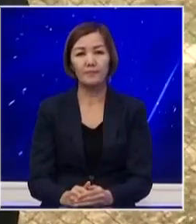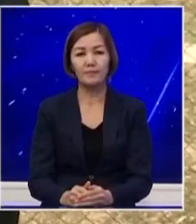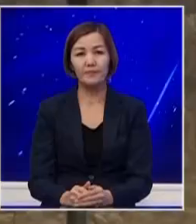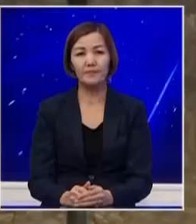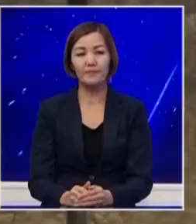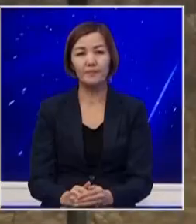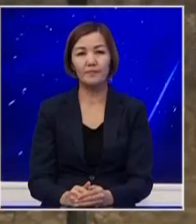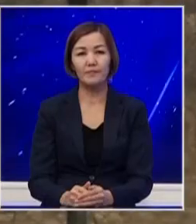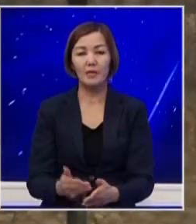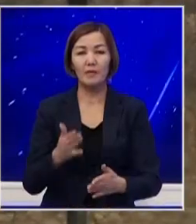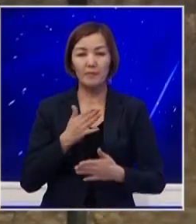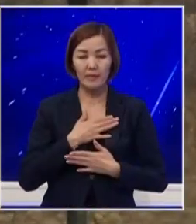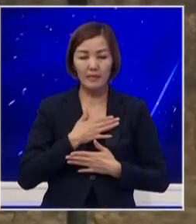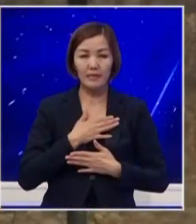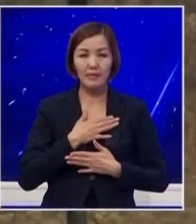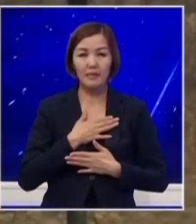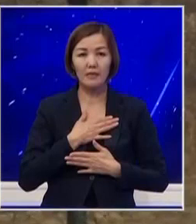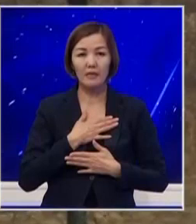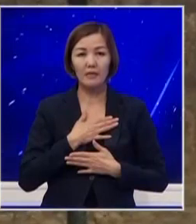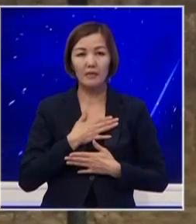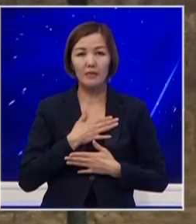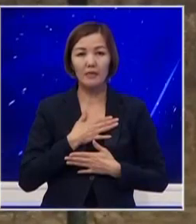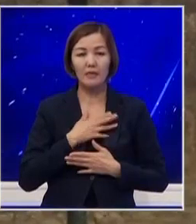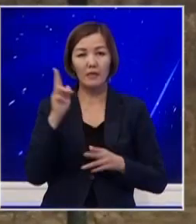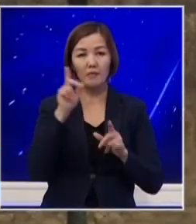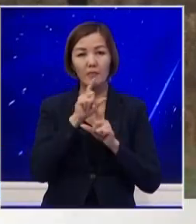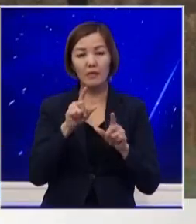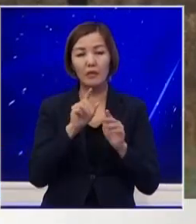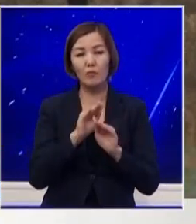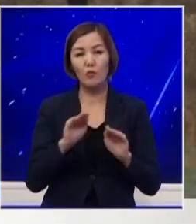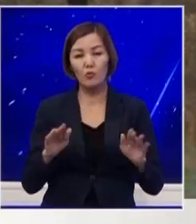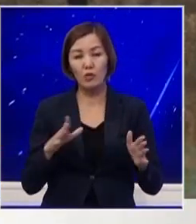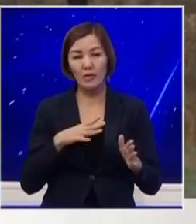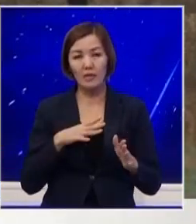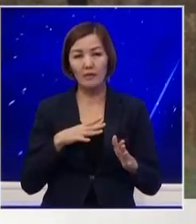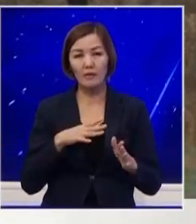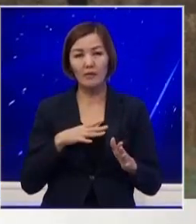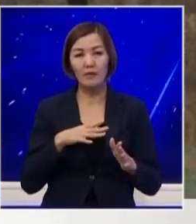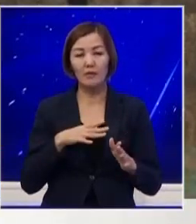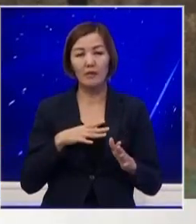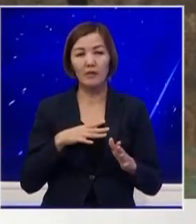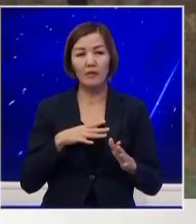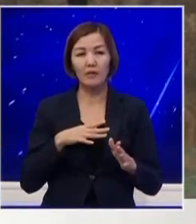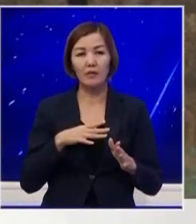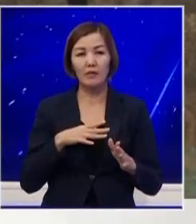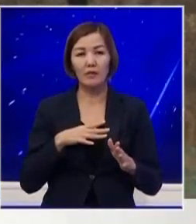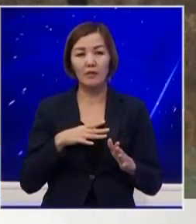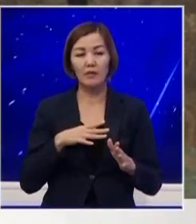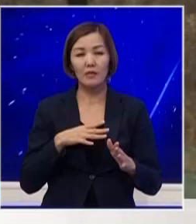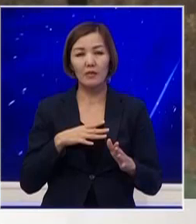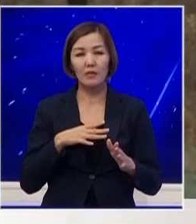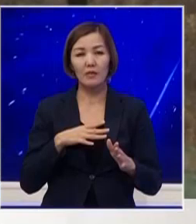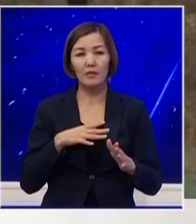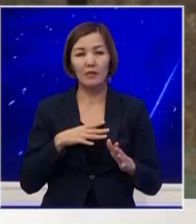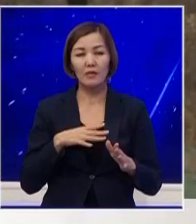қанатынан. Біз өзіміз Тау-Түрген орталау негізгі орта мектебінде номер дайындалып келдік.